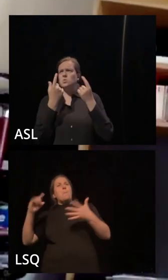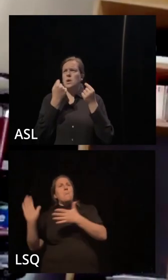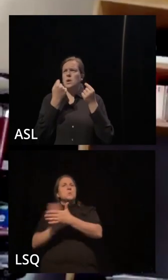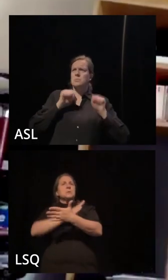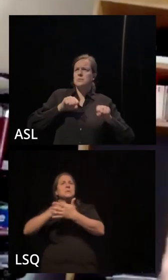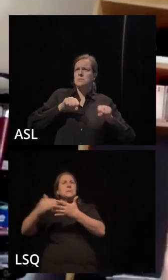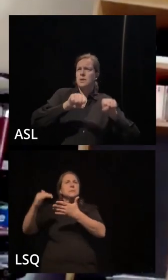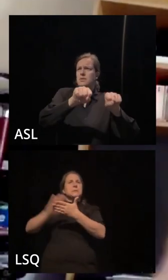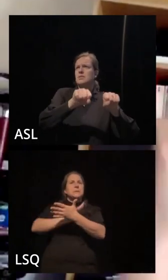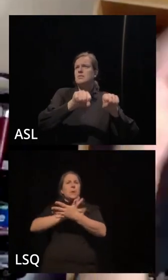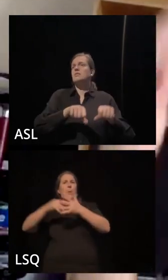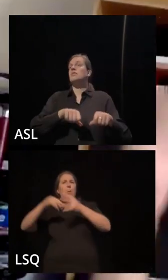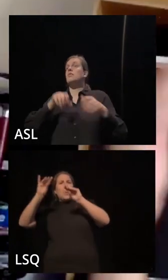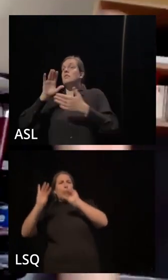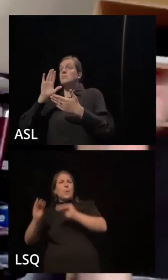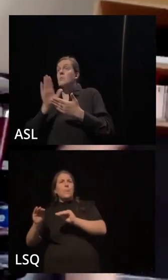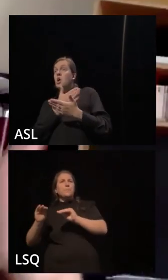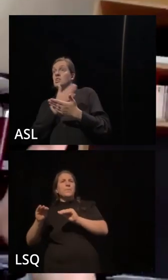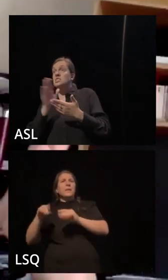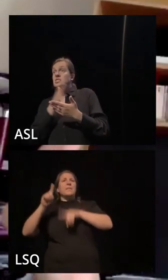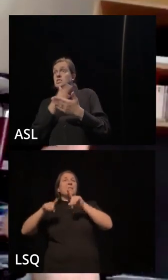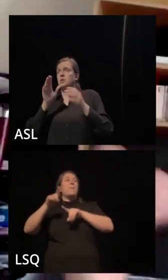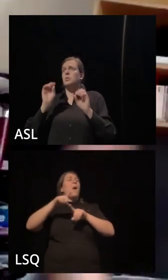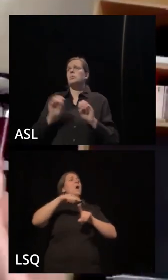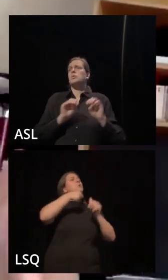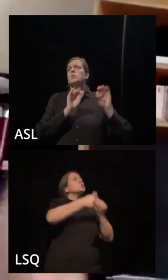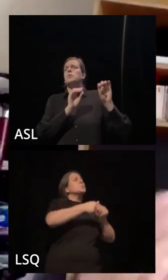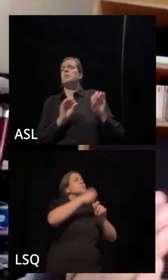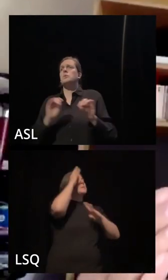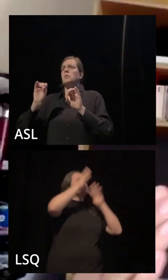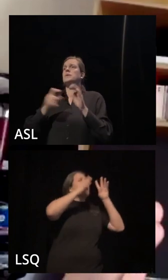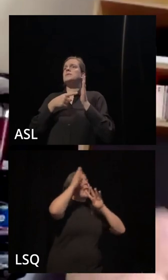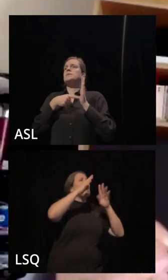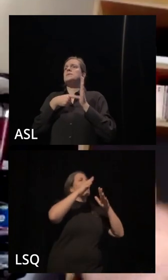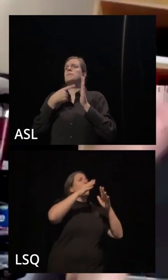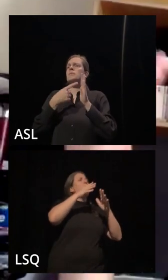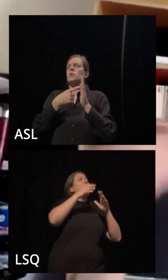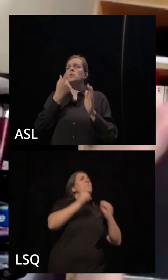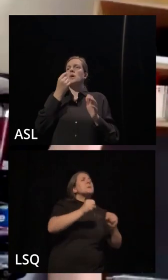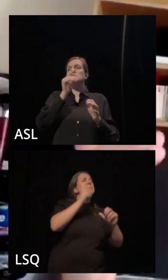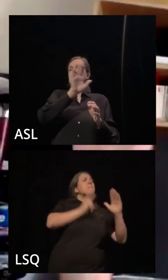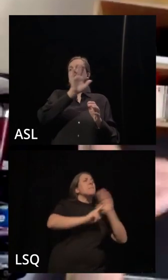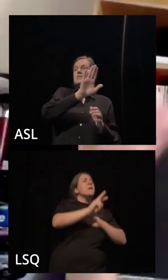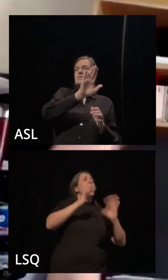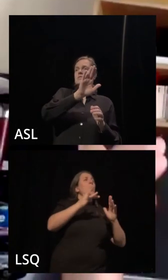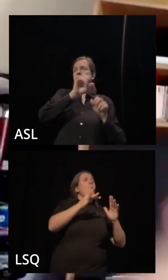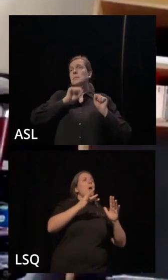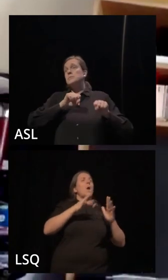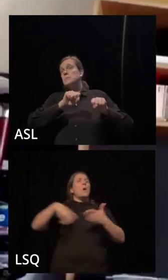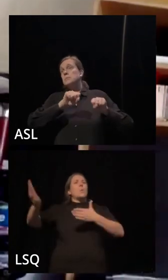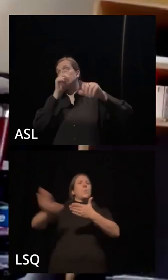musical, selon qu'on utilise tel ou tel scénario de transition énergétique, n'aura pas du tout